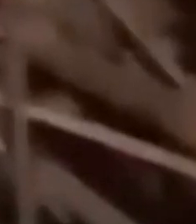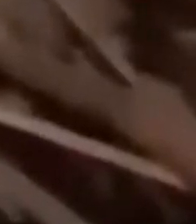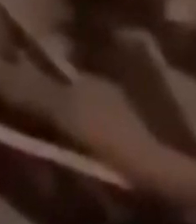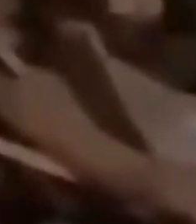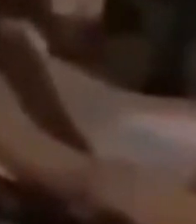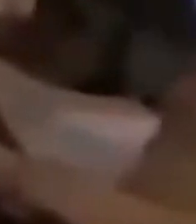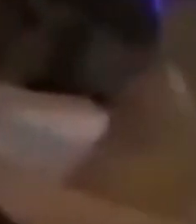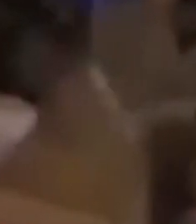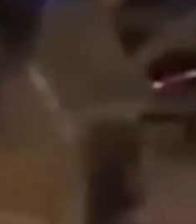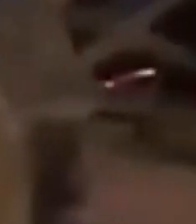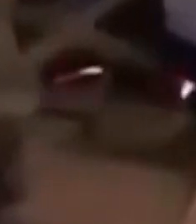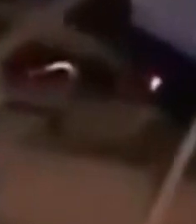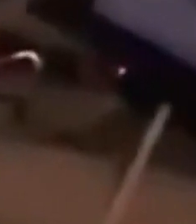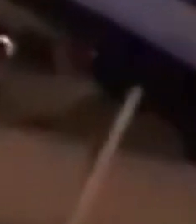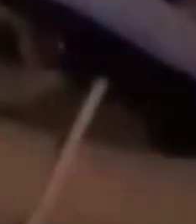материалам